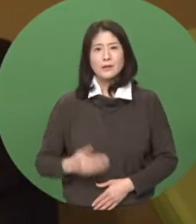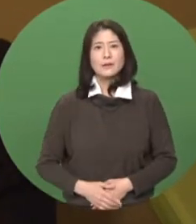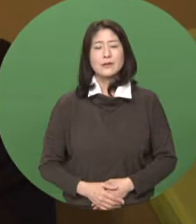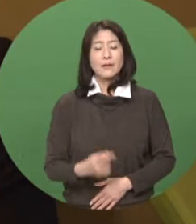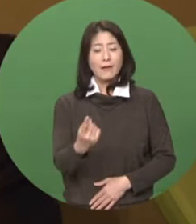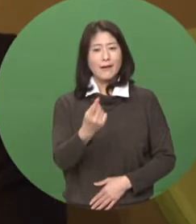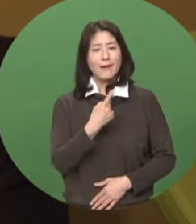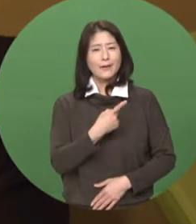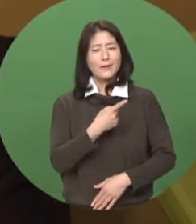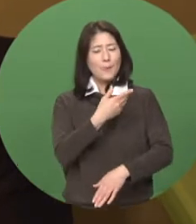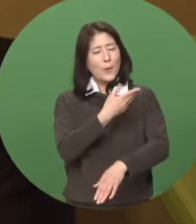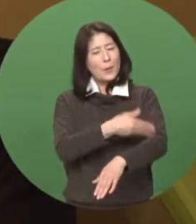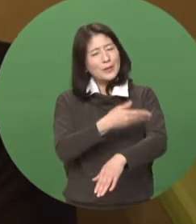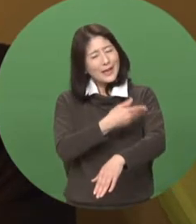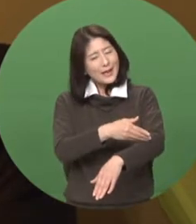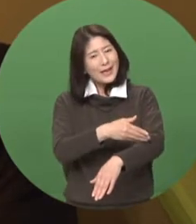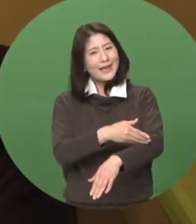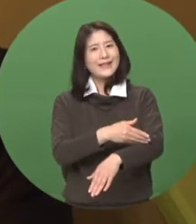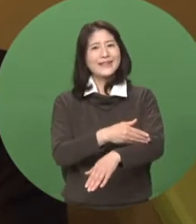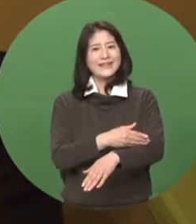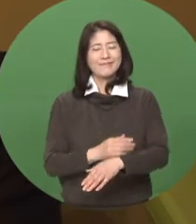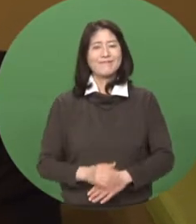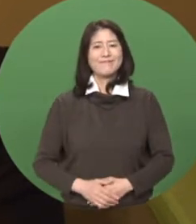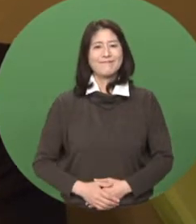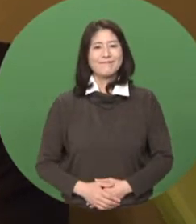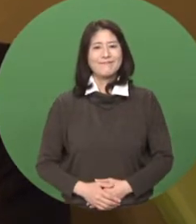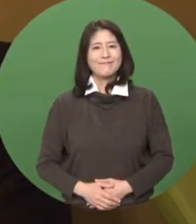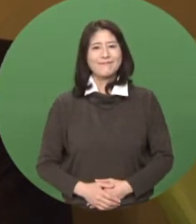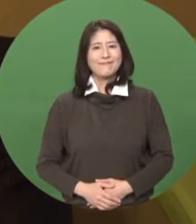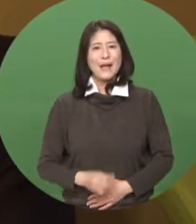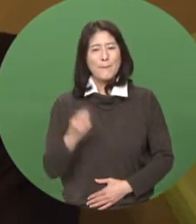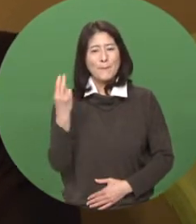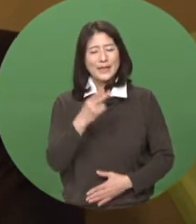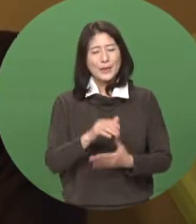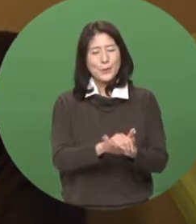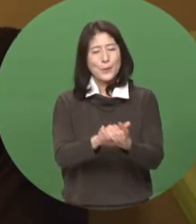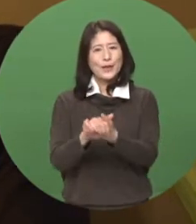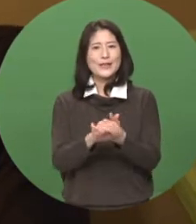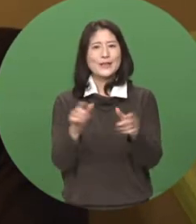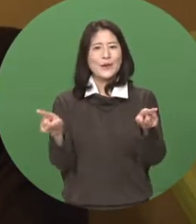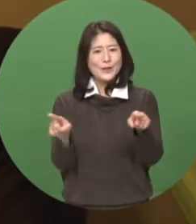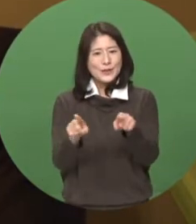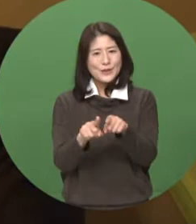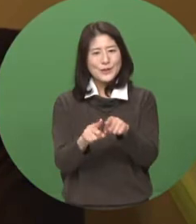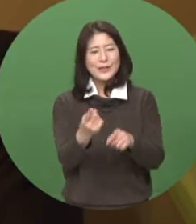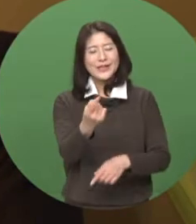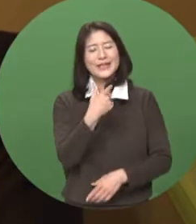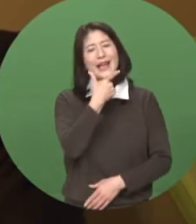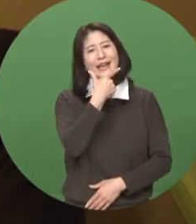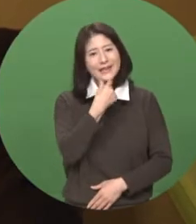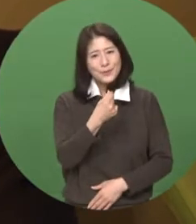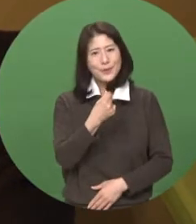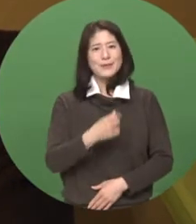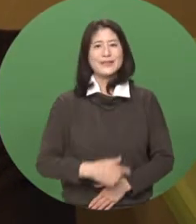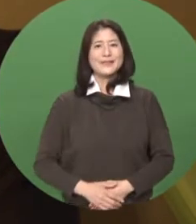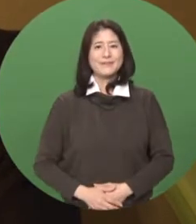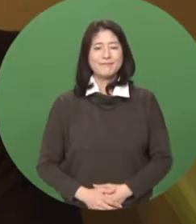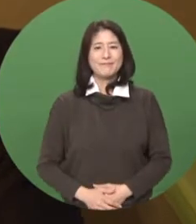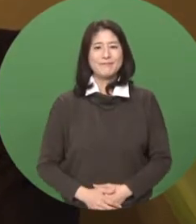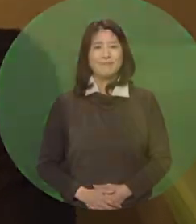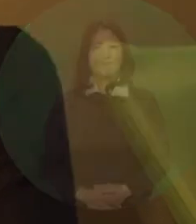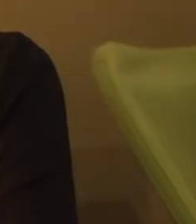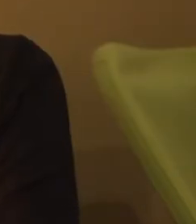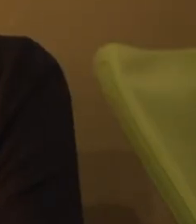中に入って可愛くてすごいびっくりしました。できればお友達とかに言ってまた来させてもらおうかなと思ってます